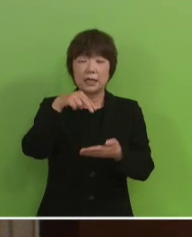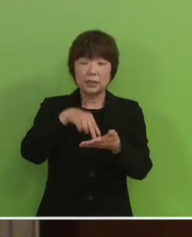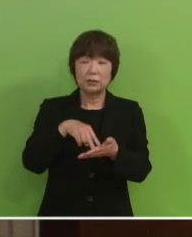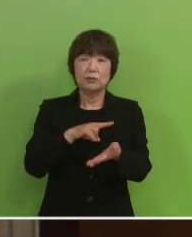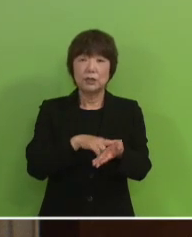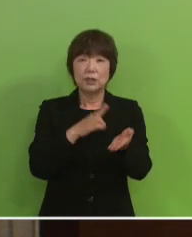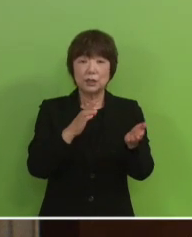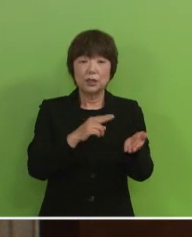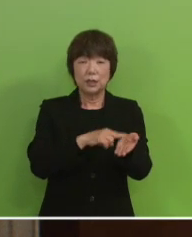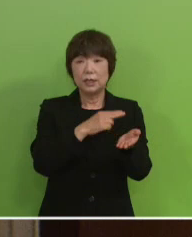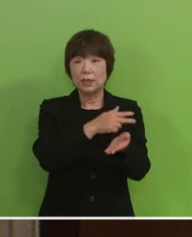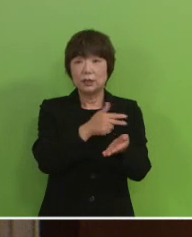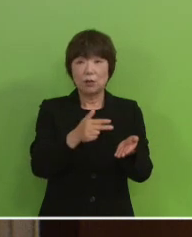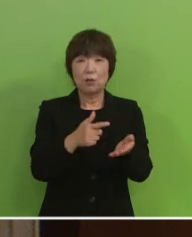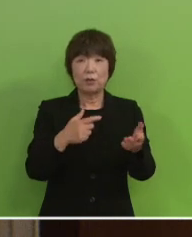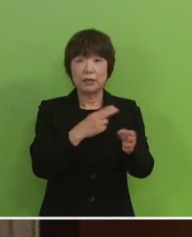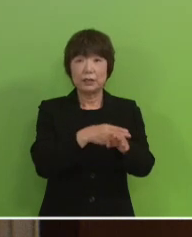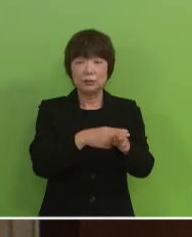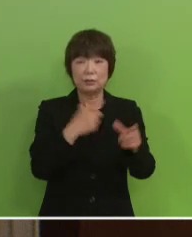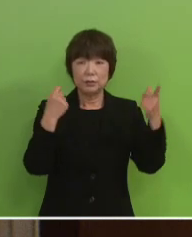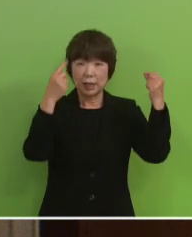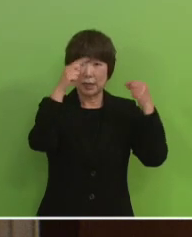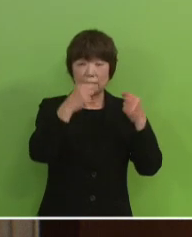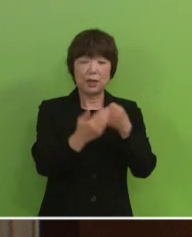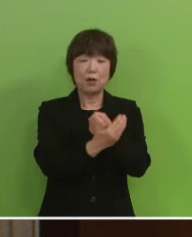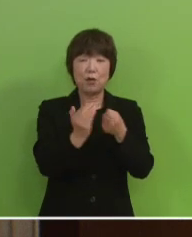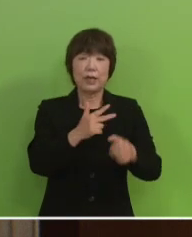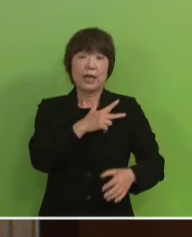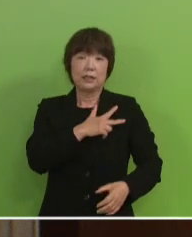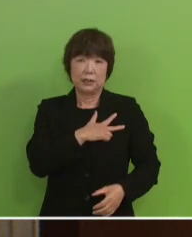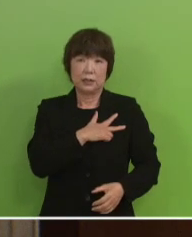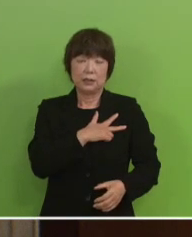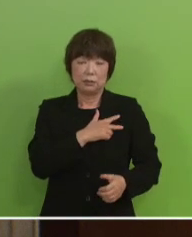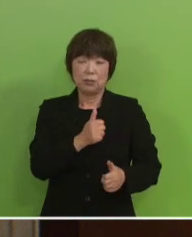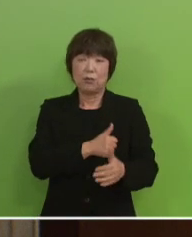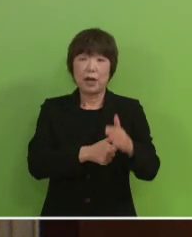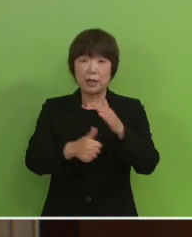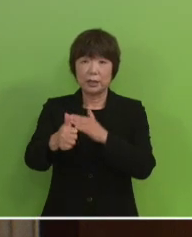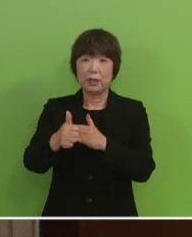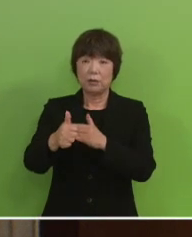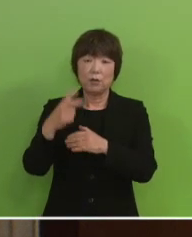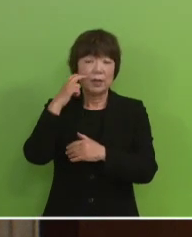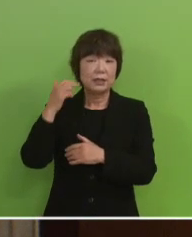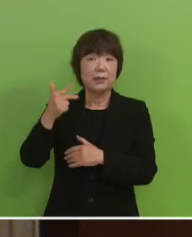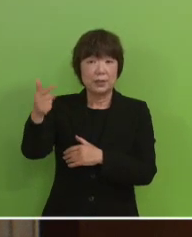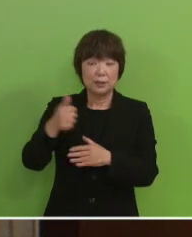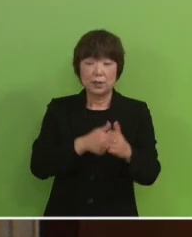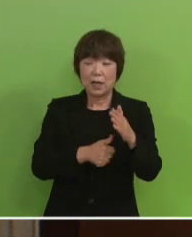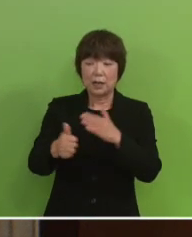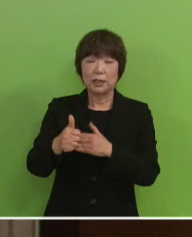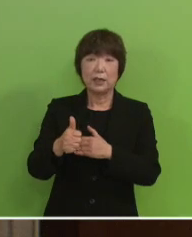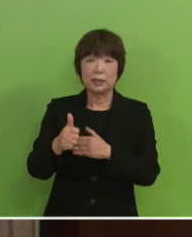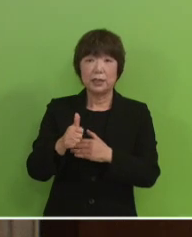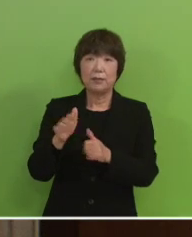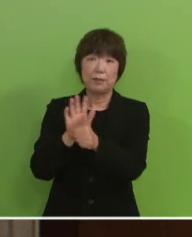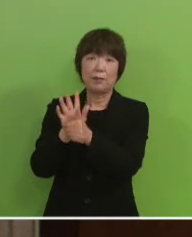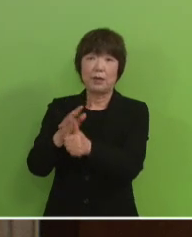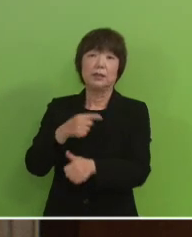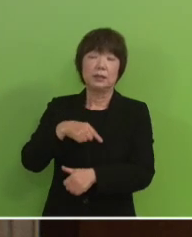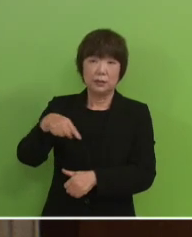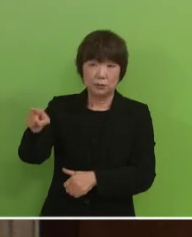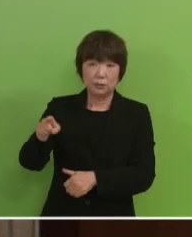大学より保健師を派遣していただきました松山初見所に保険証を派遣していただいてます